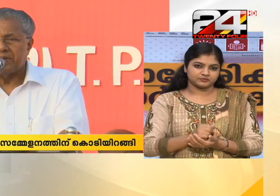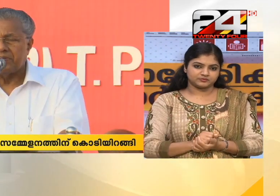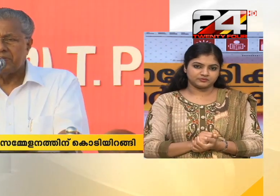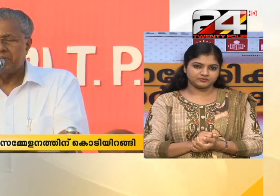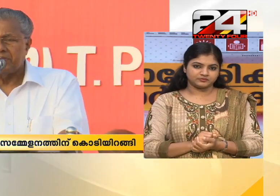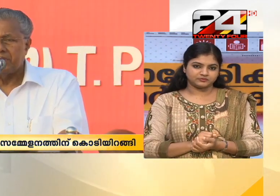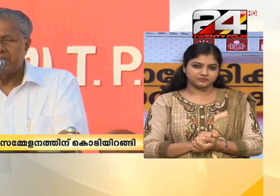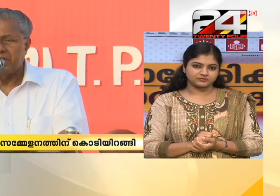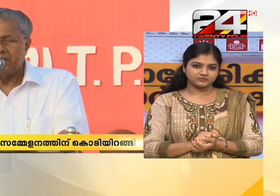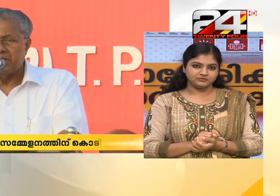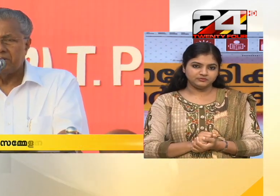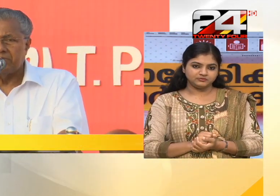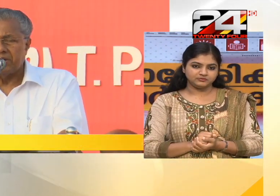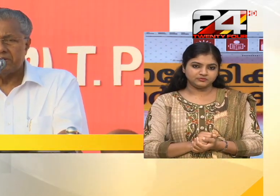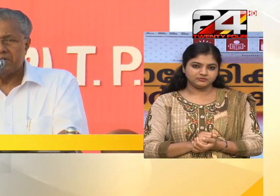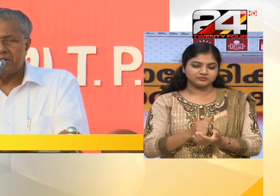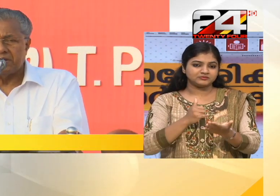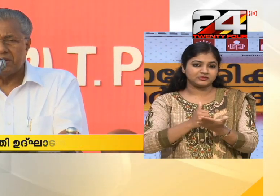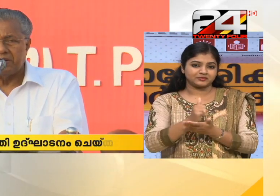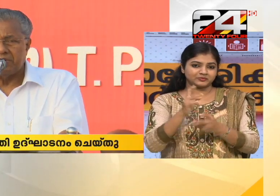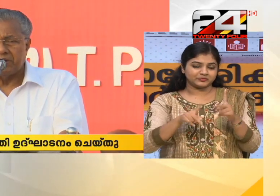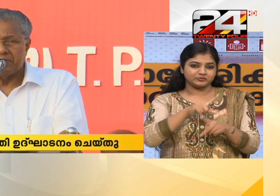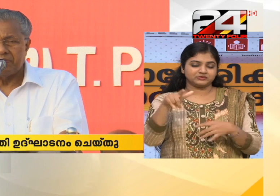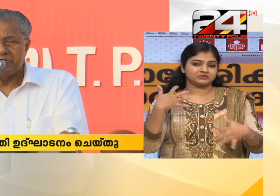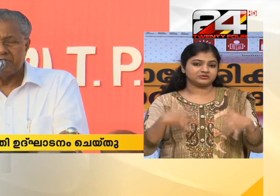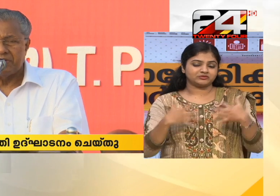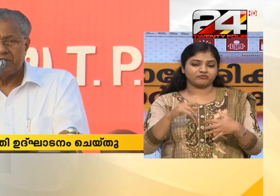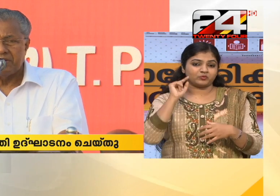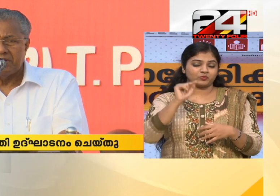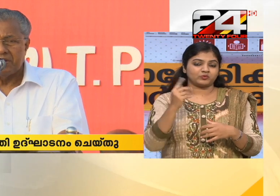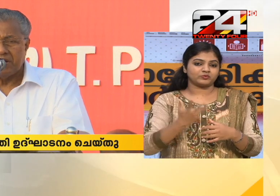കർഷകരെ ഏറ്റവും പ്രയാസത്തിലാക്കുന്ന കാര്യമാണ്